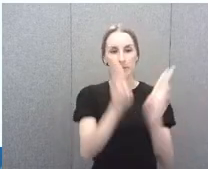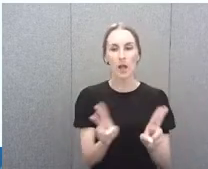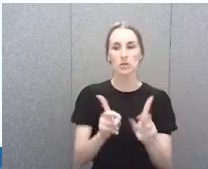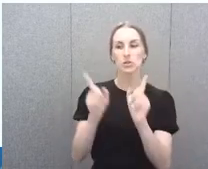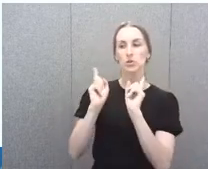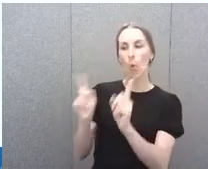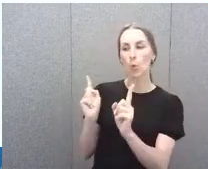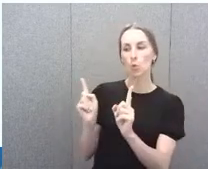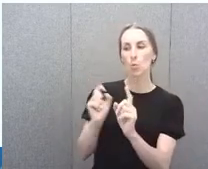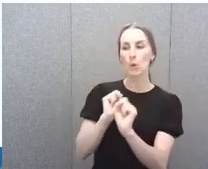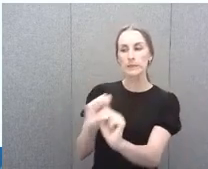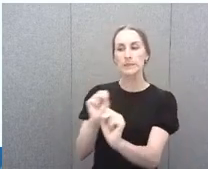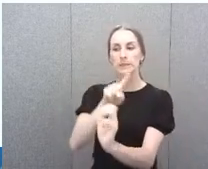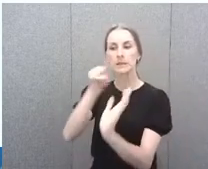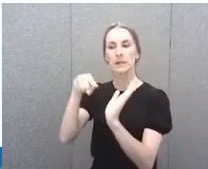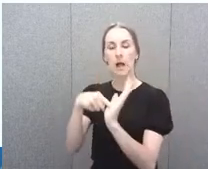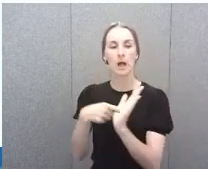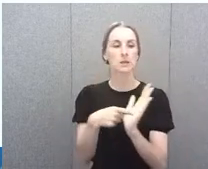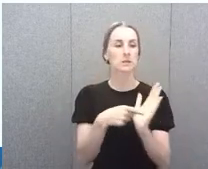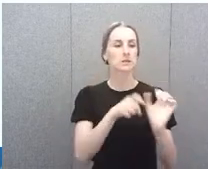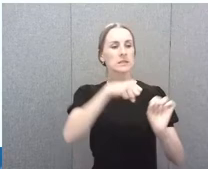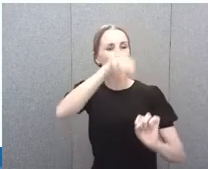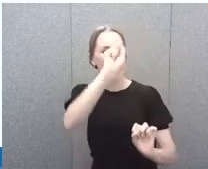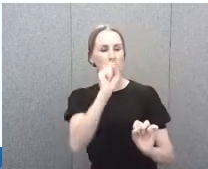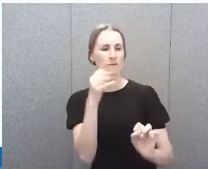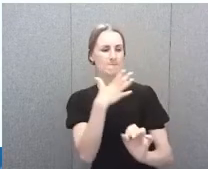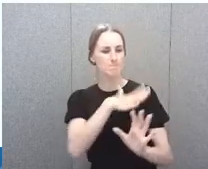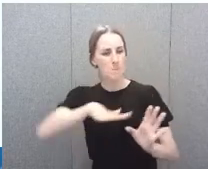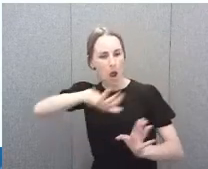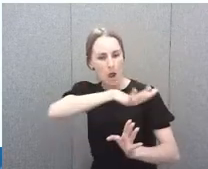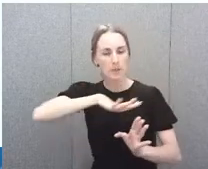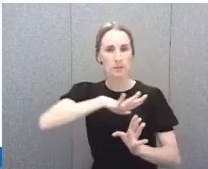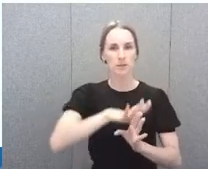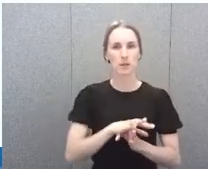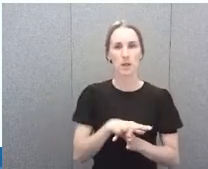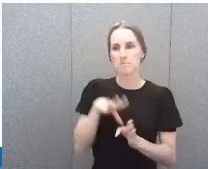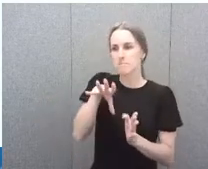человека, вопросы... Это является